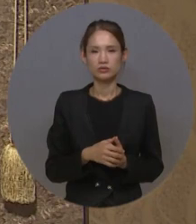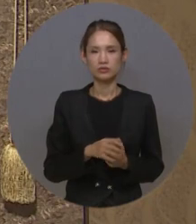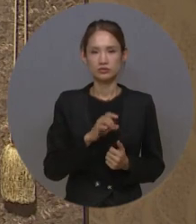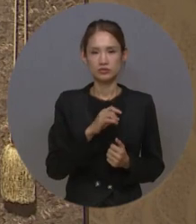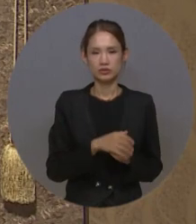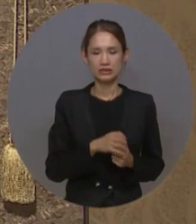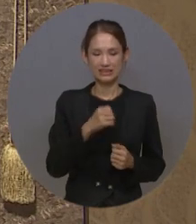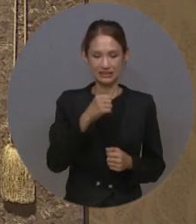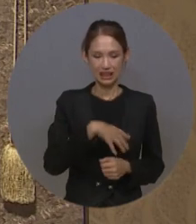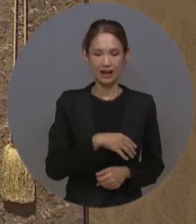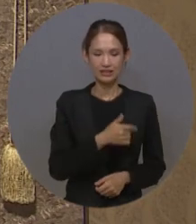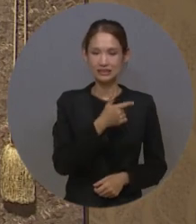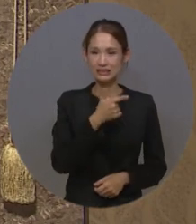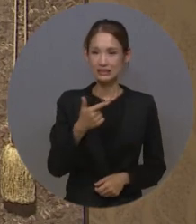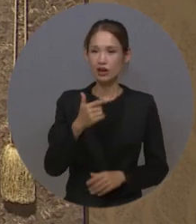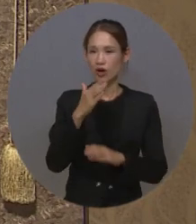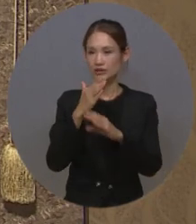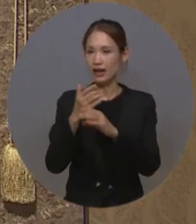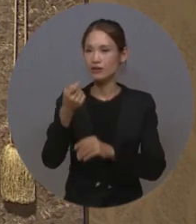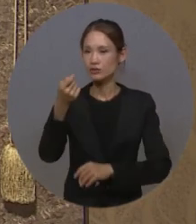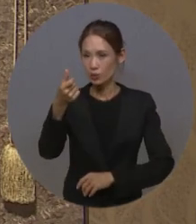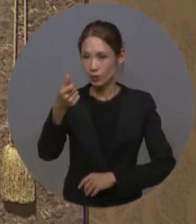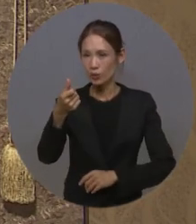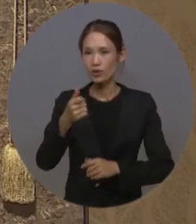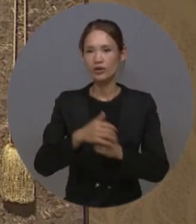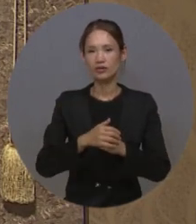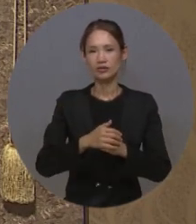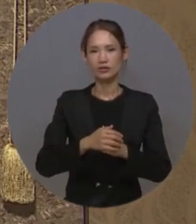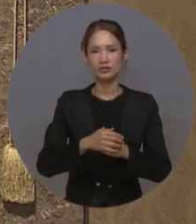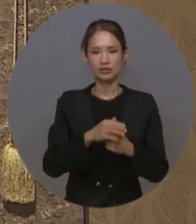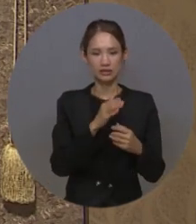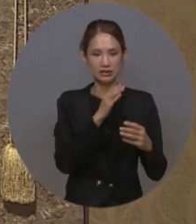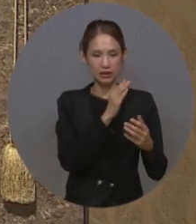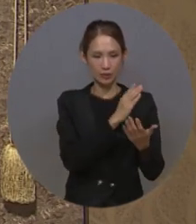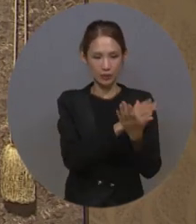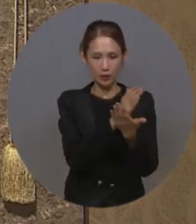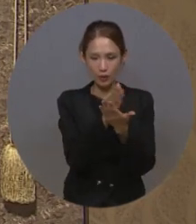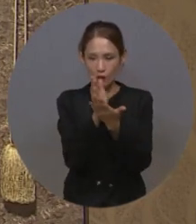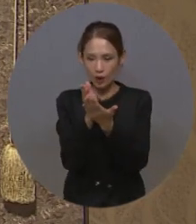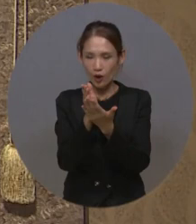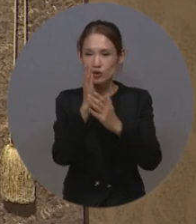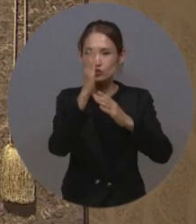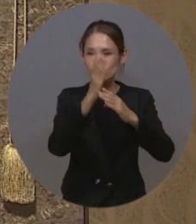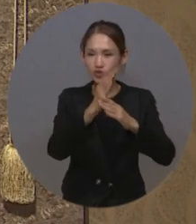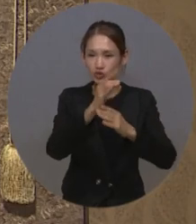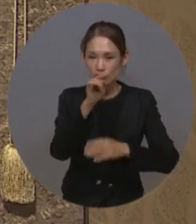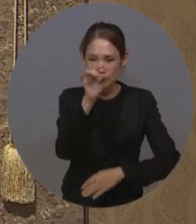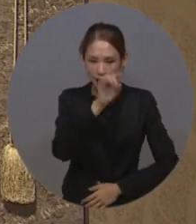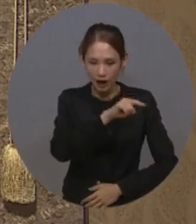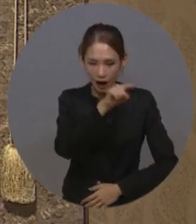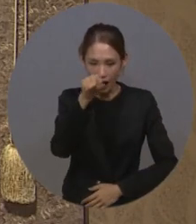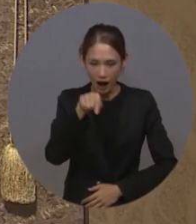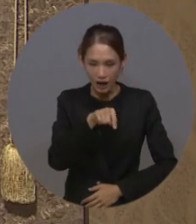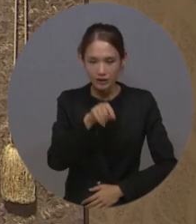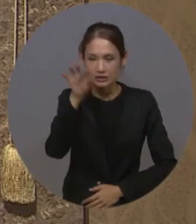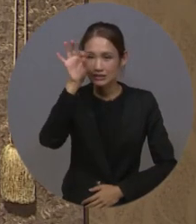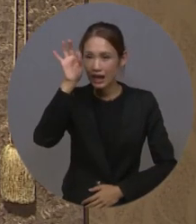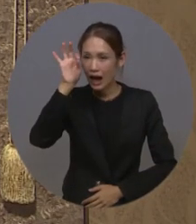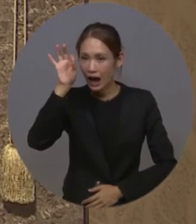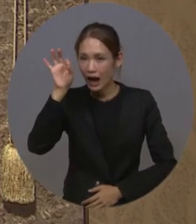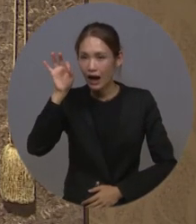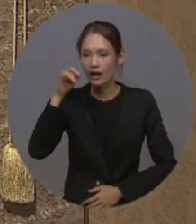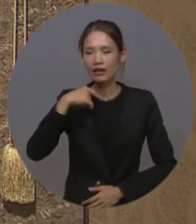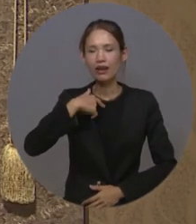대중소 또는 규격화된 몇 가지 모델 중에서 나한테 맞는 걸 찾으려다 보니까 네. 나한테 잘 맞는